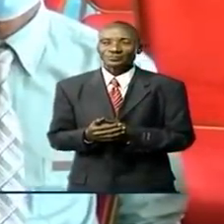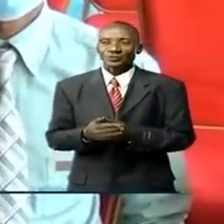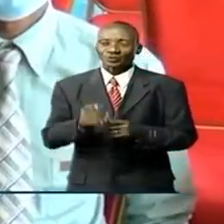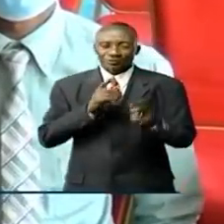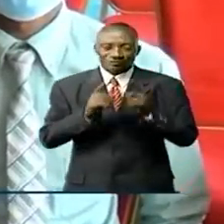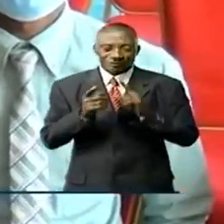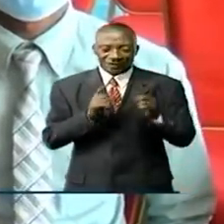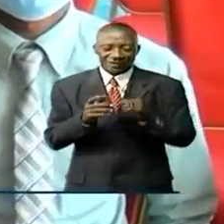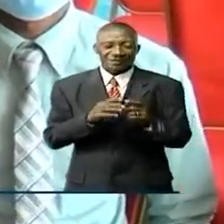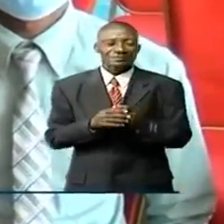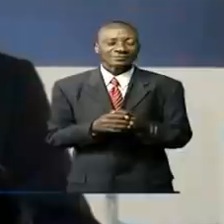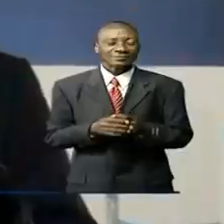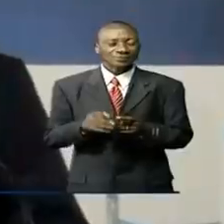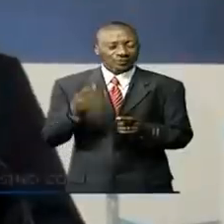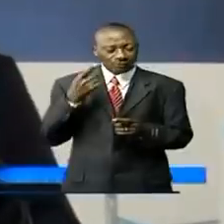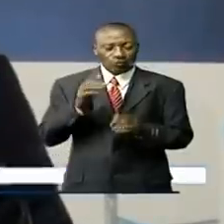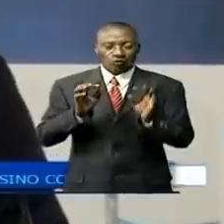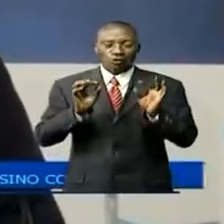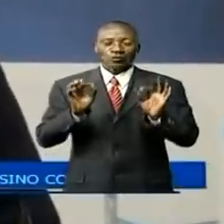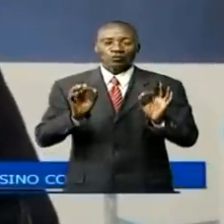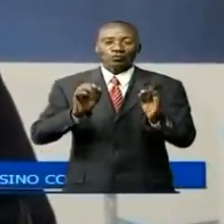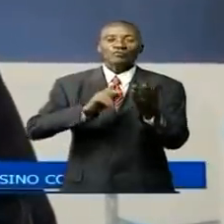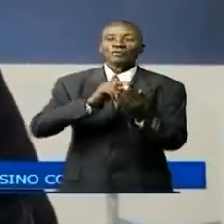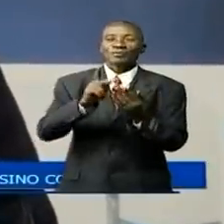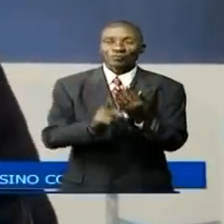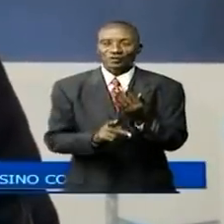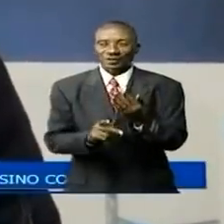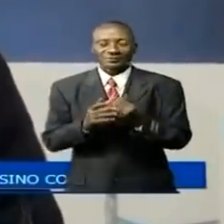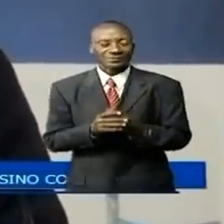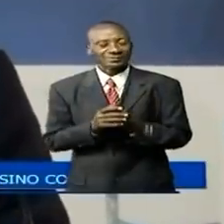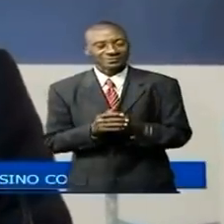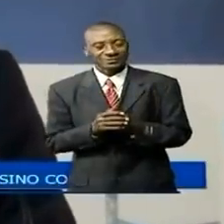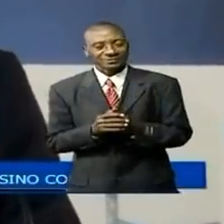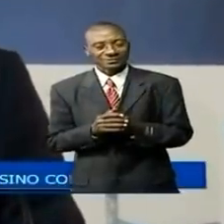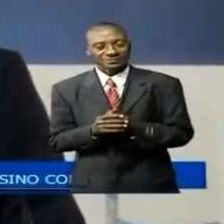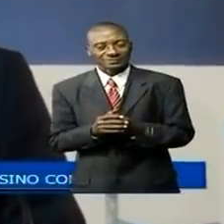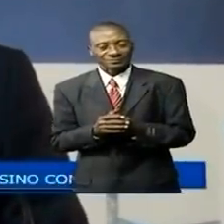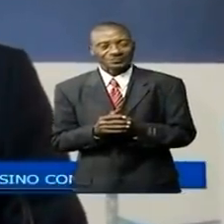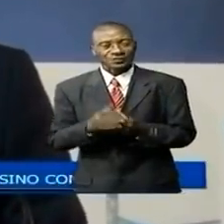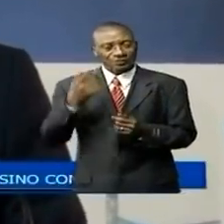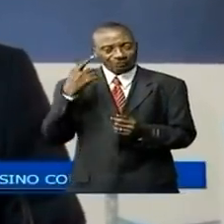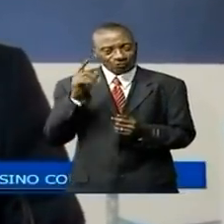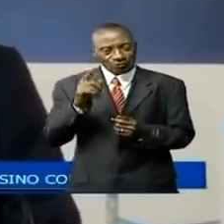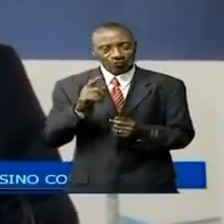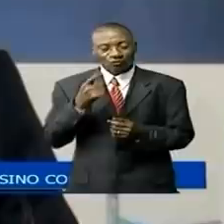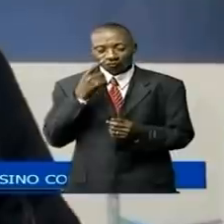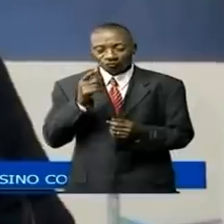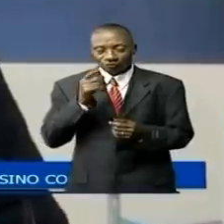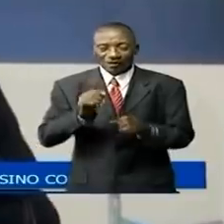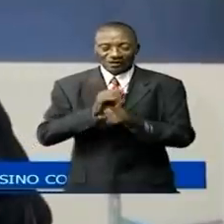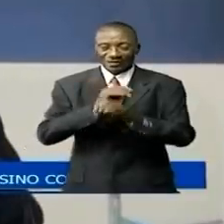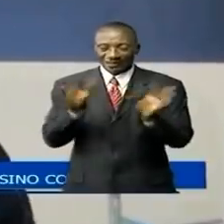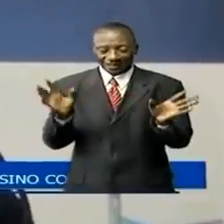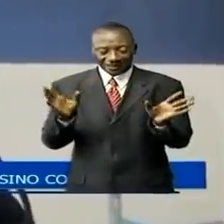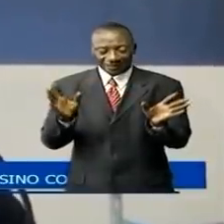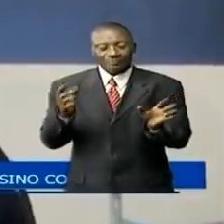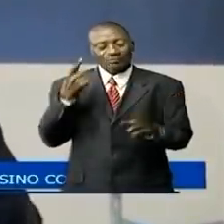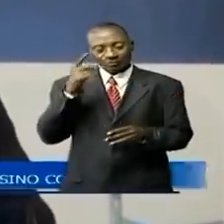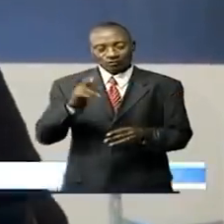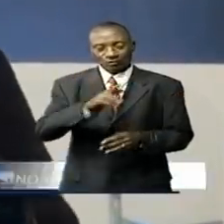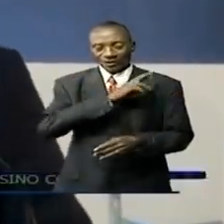pour l'humiliation qu'il subit à cause de la vérité sur la République démocratique du